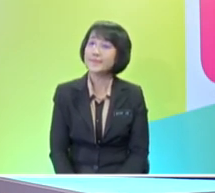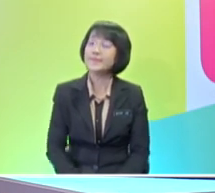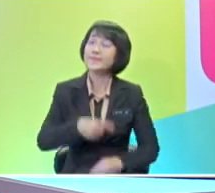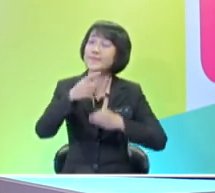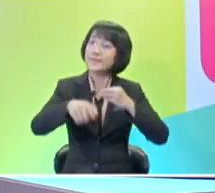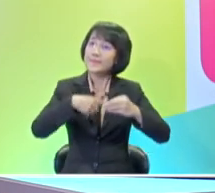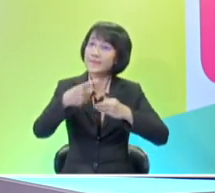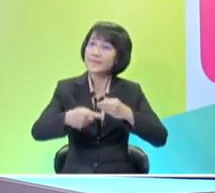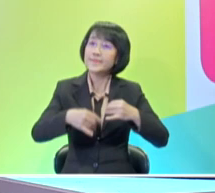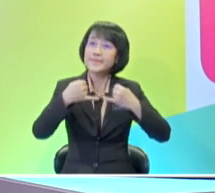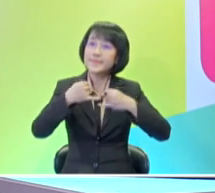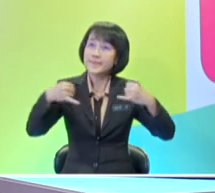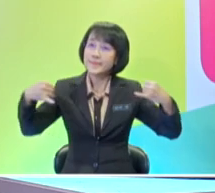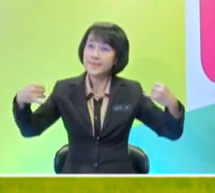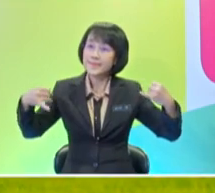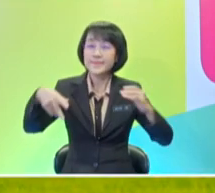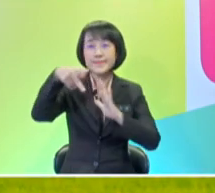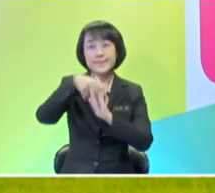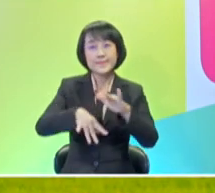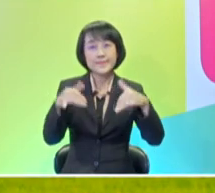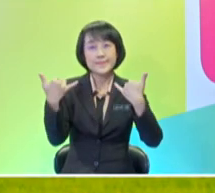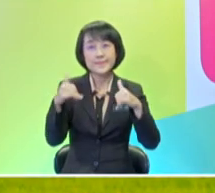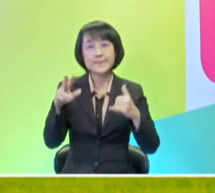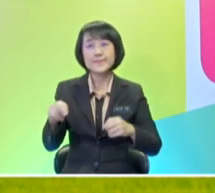dengan jenis permainan tradisional